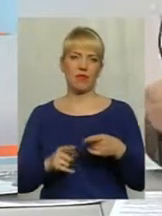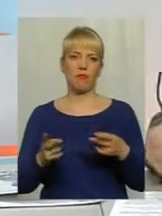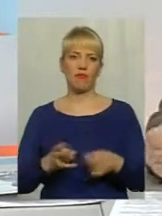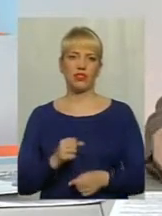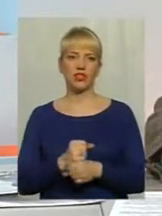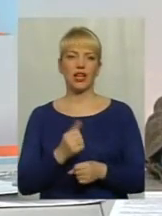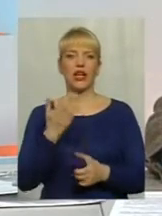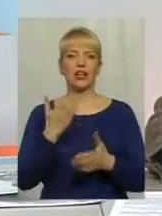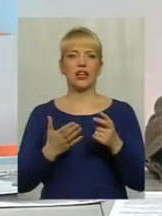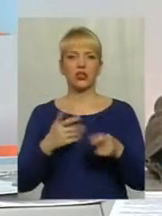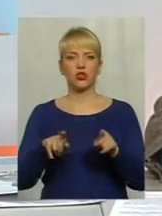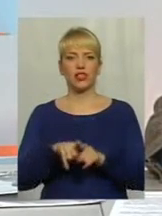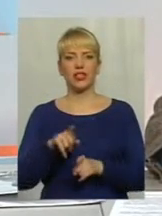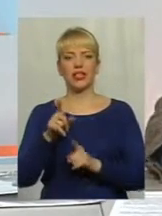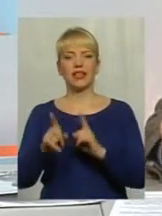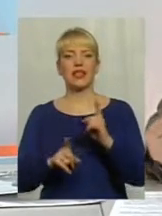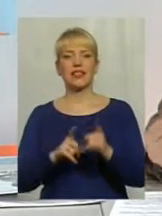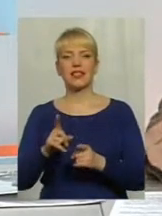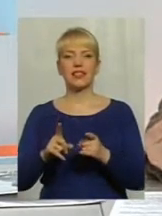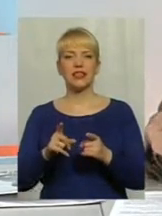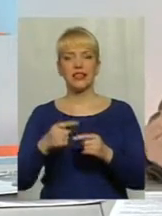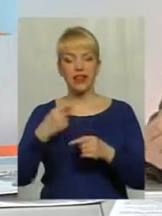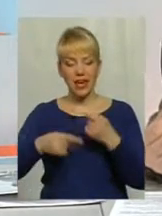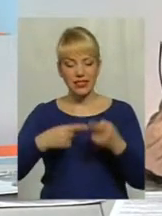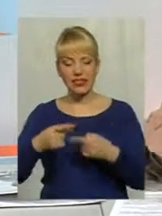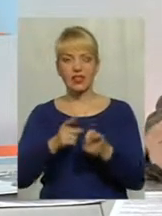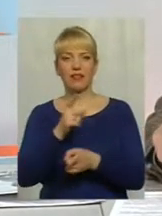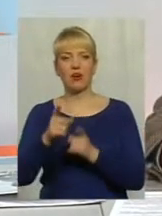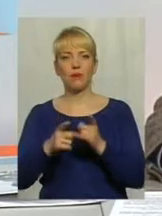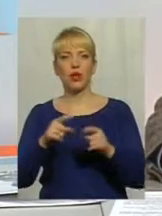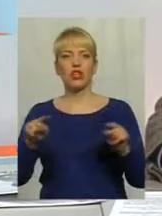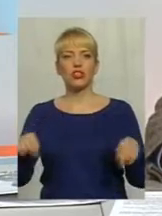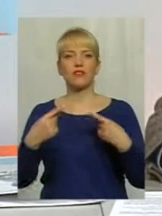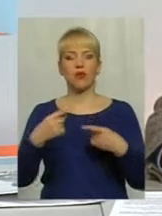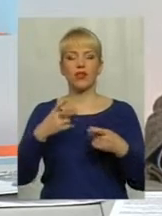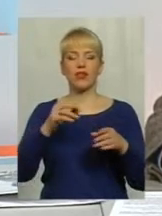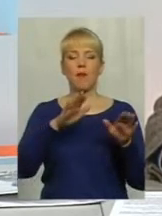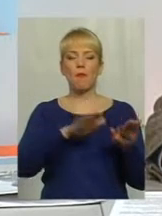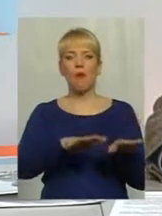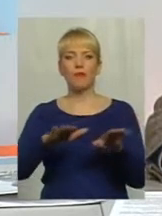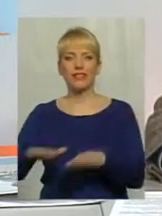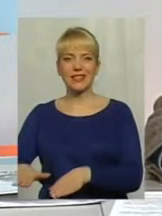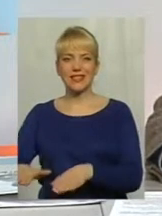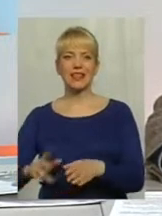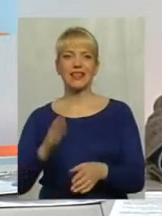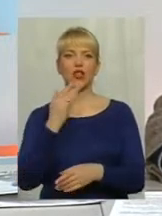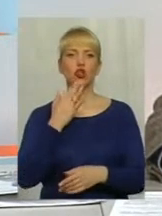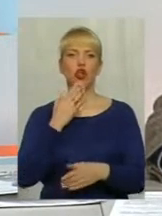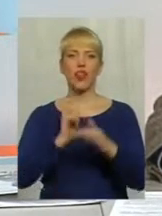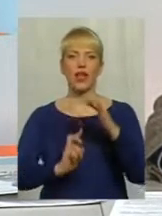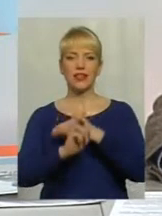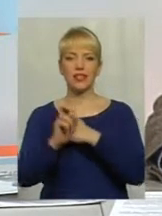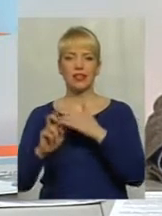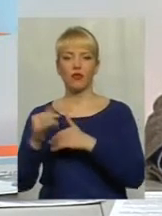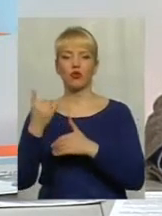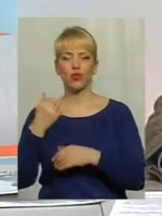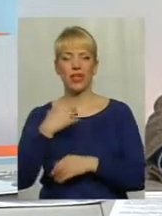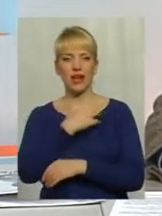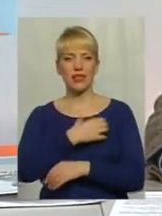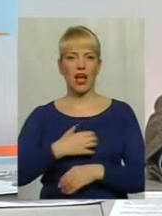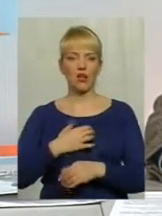таких наслідків реформації були створення помісних національних церков, то, я думаю, що зараз актуально стоїть все ж таки